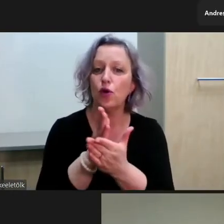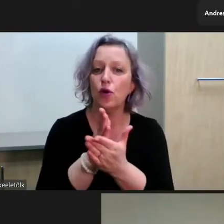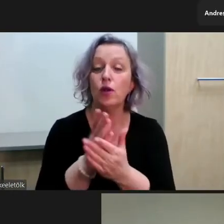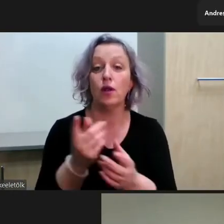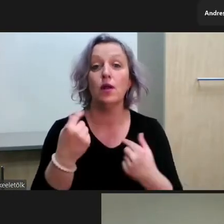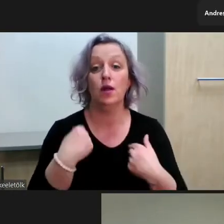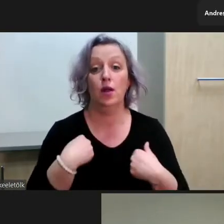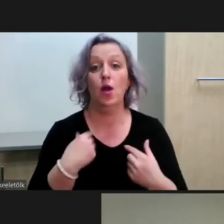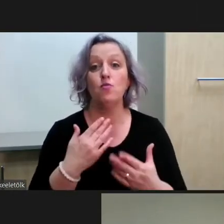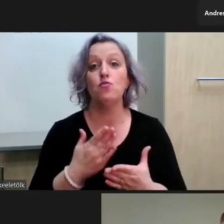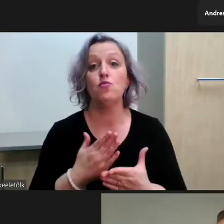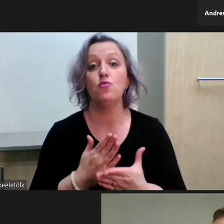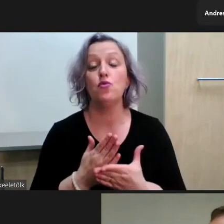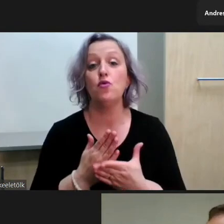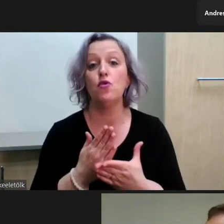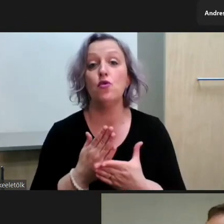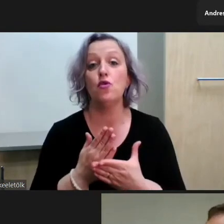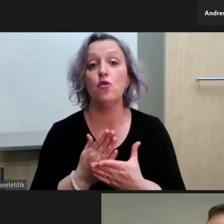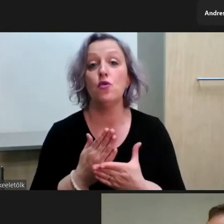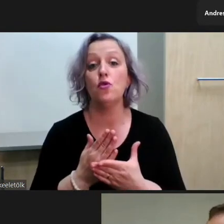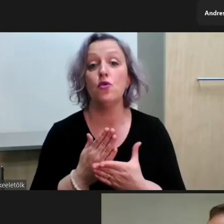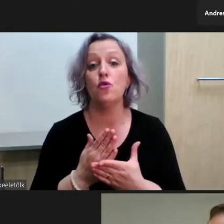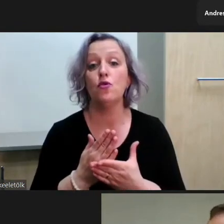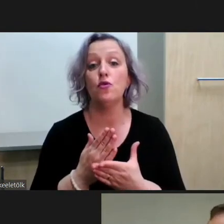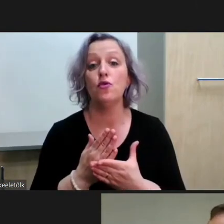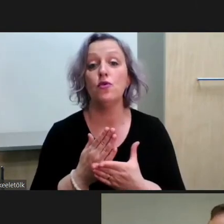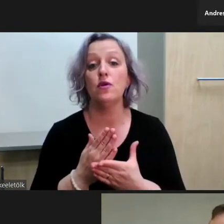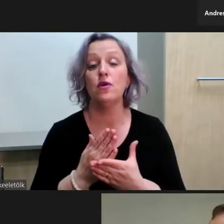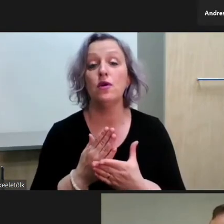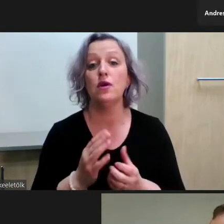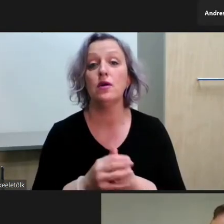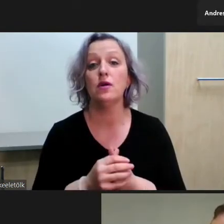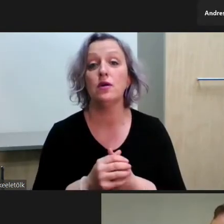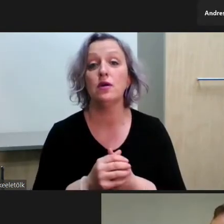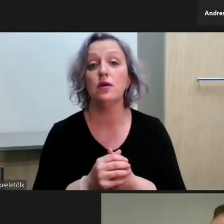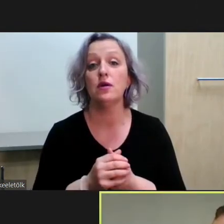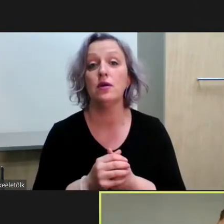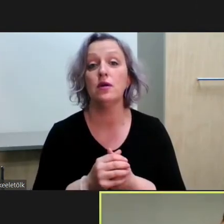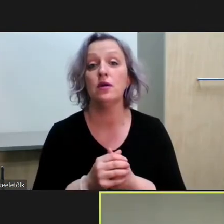küsimus. Kas inimeste kojas, kuidas abi pöörduda,